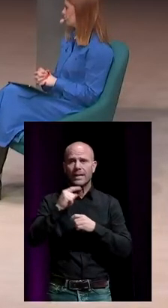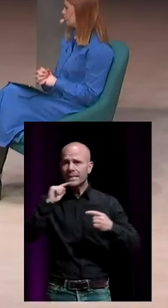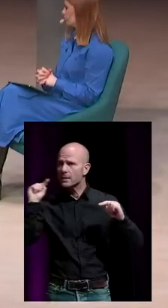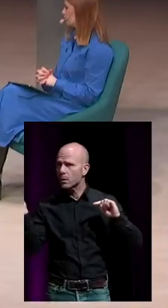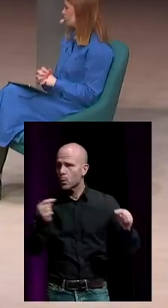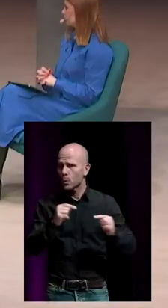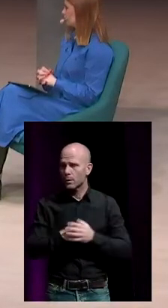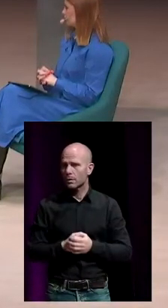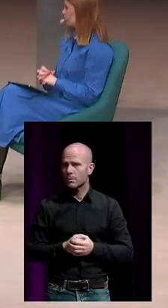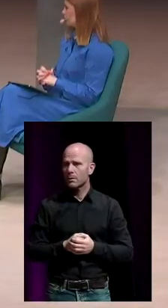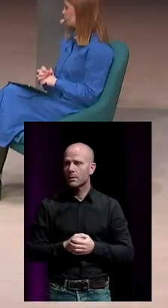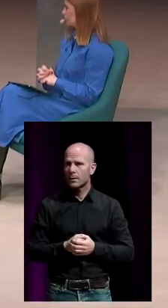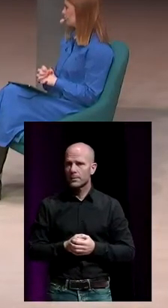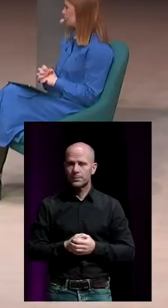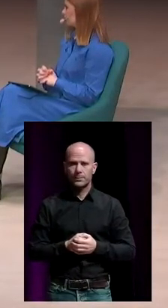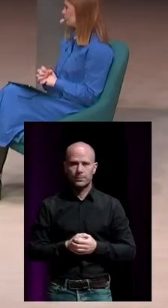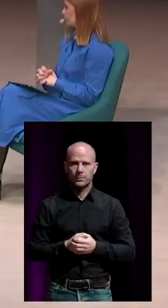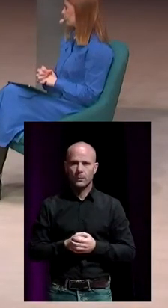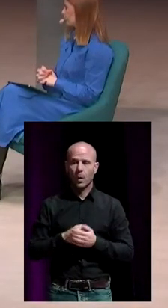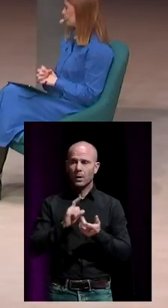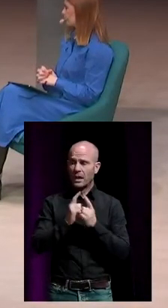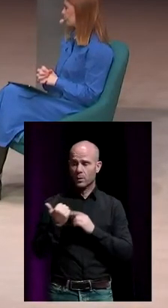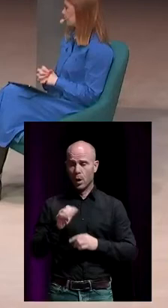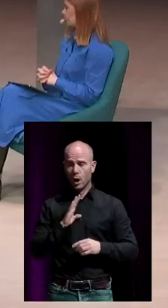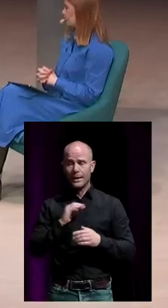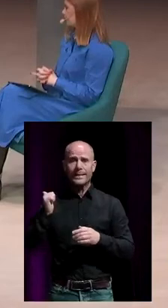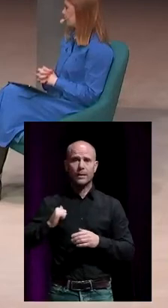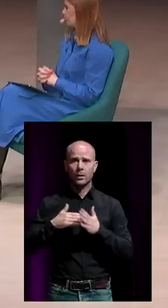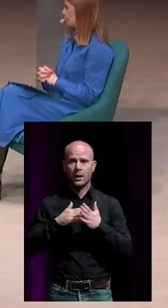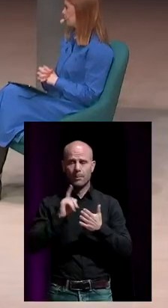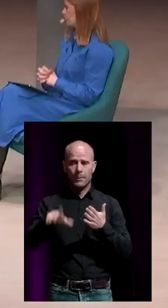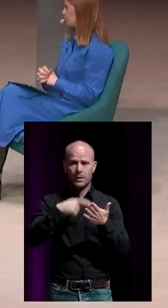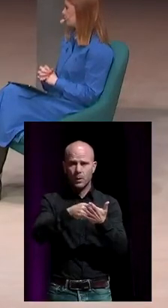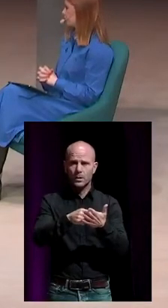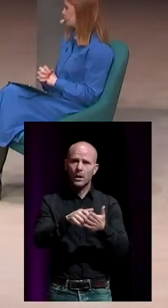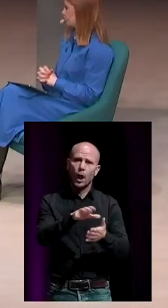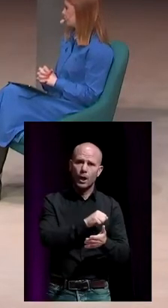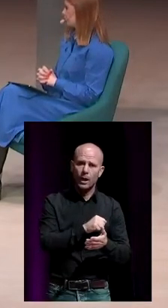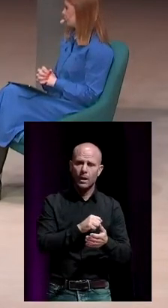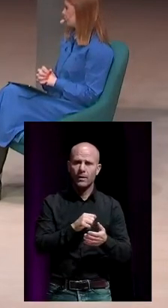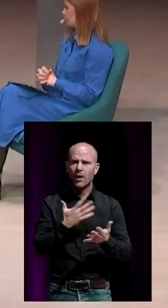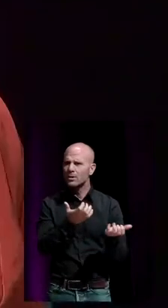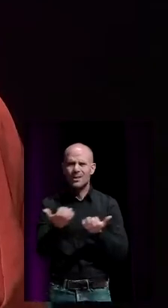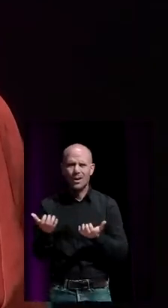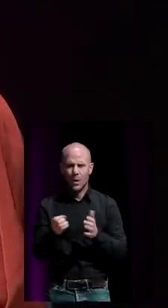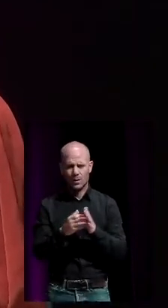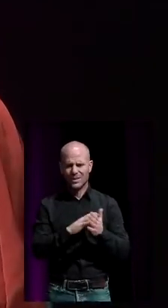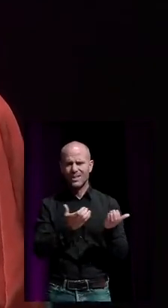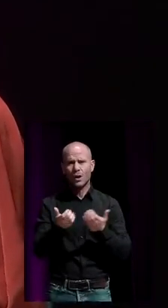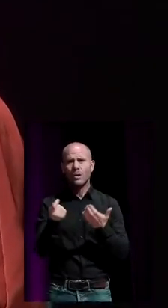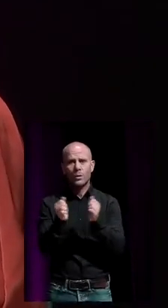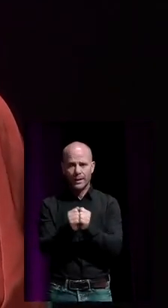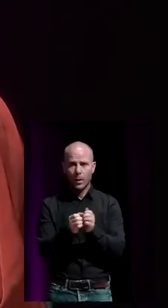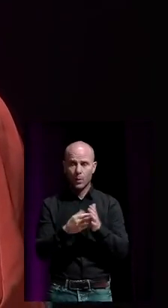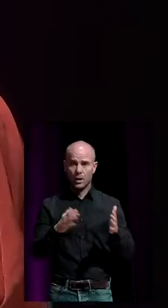diskussionen? Och kanske då oftare tala med beslutsfattare. Vad är det som då saknas? För någonting saknas eftersom vi fortfarande